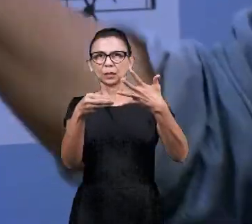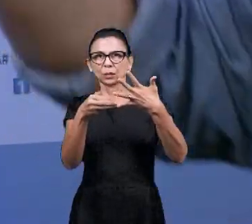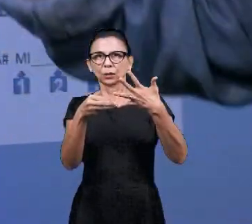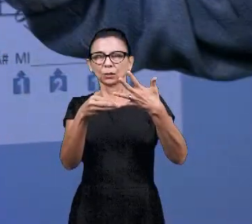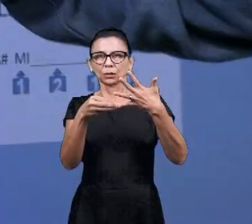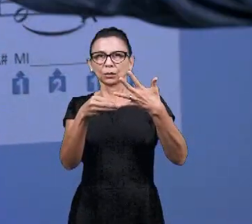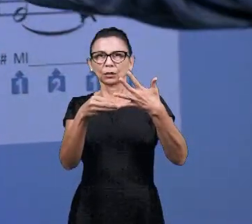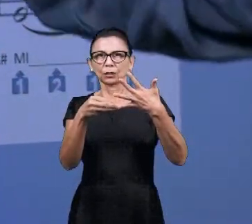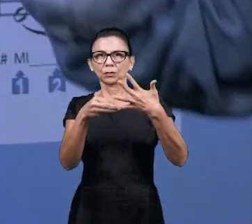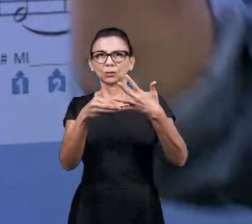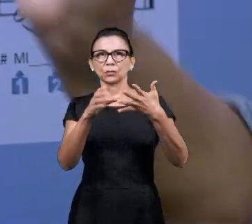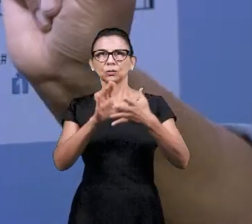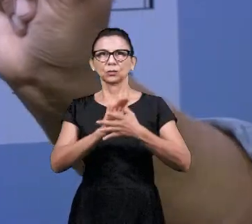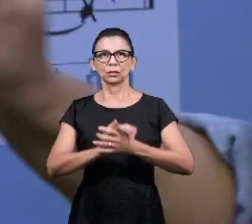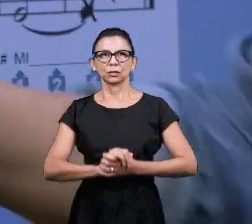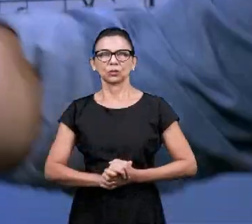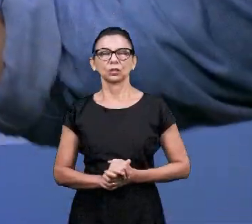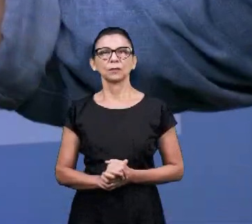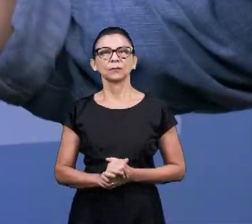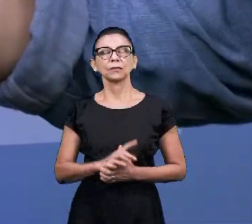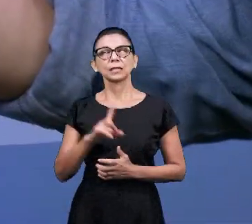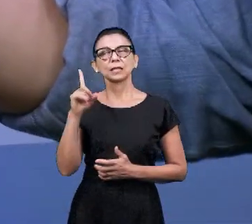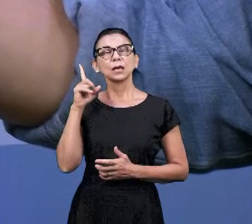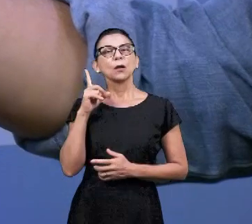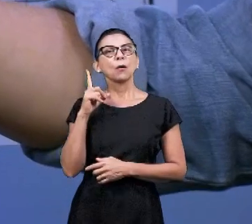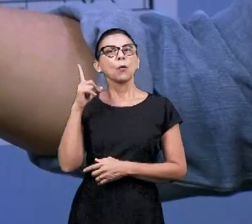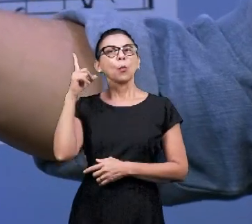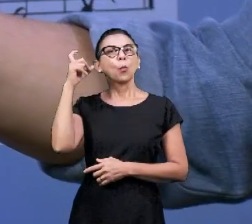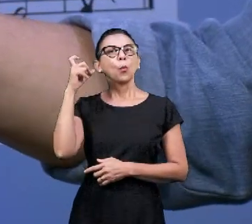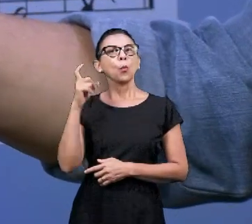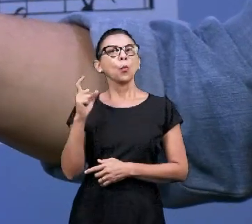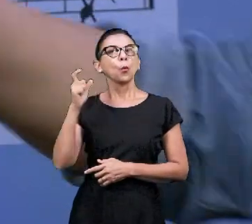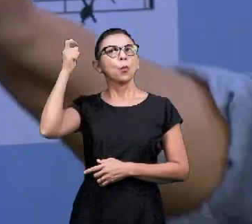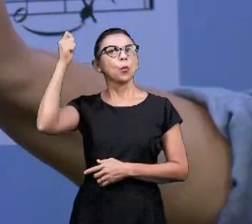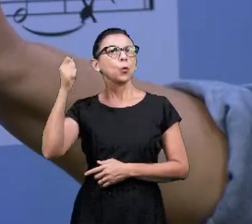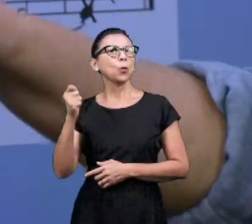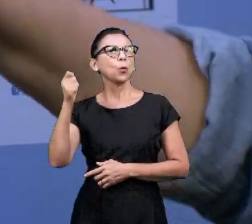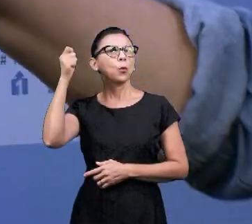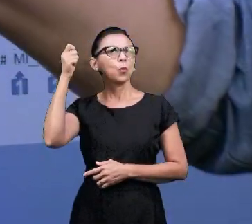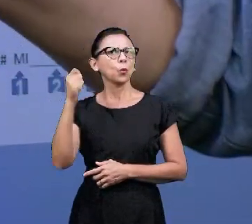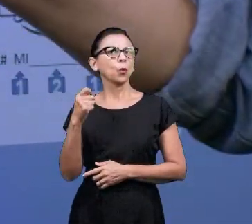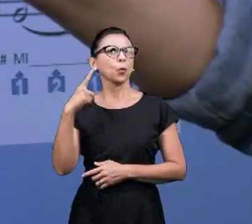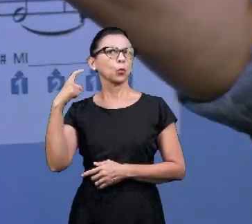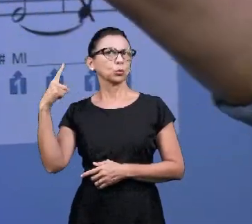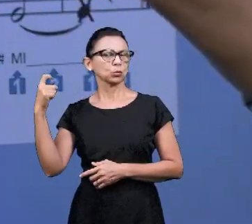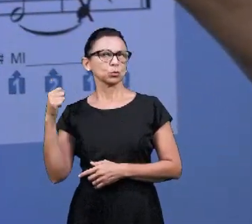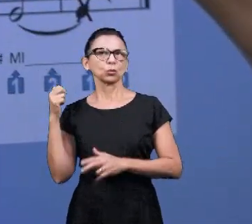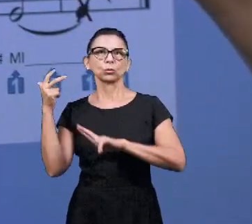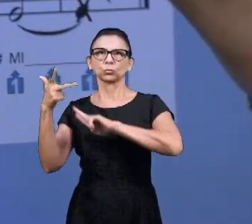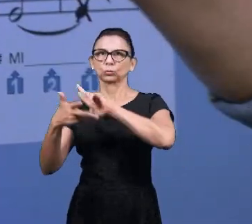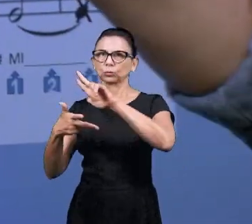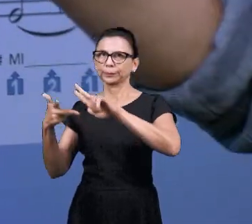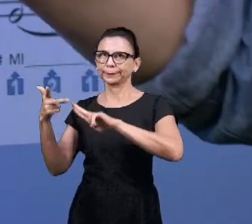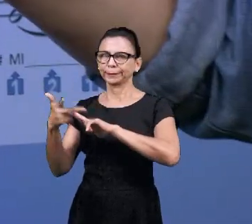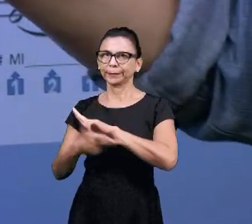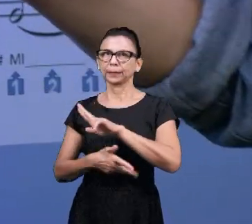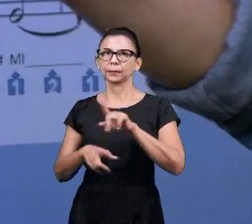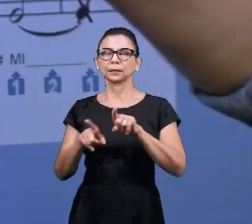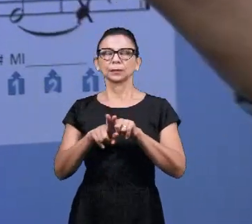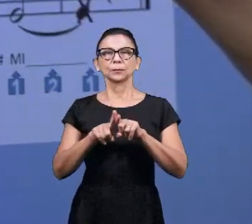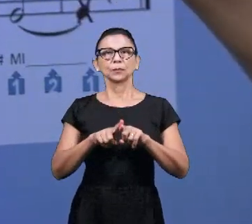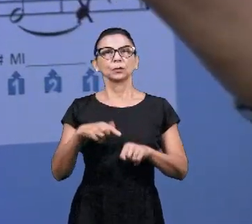le premier son du temps, le deuxième son, et après, nous